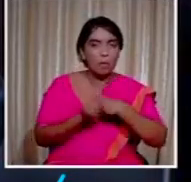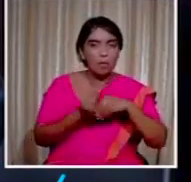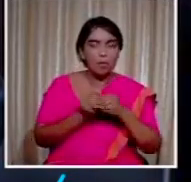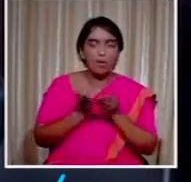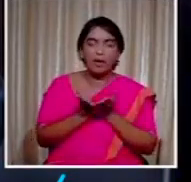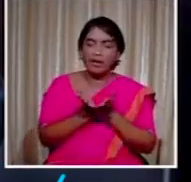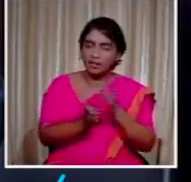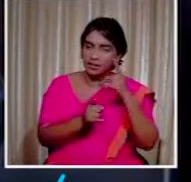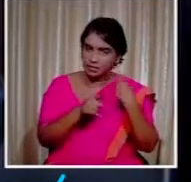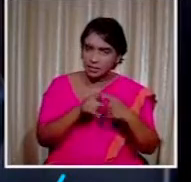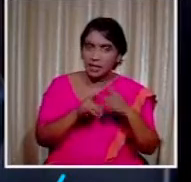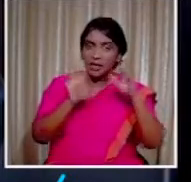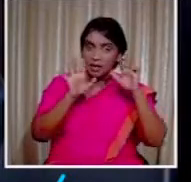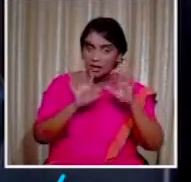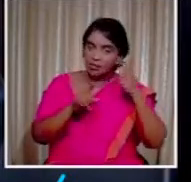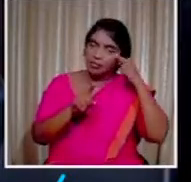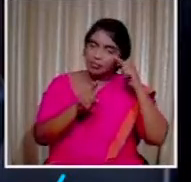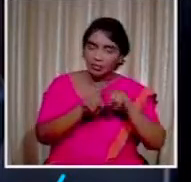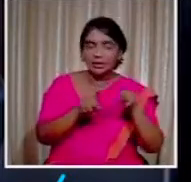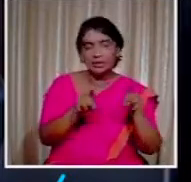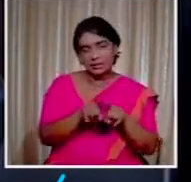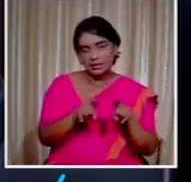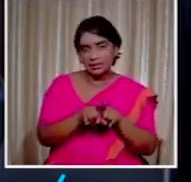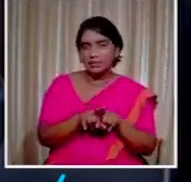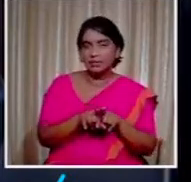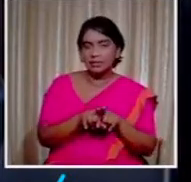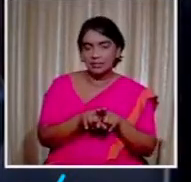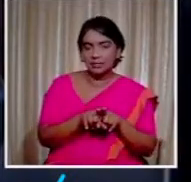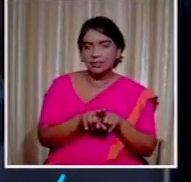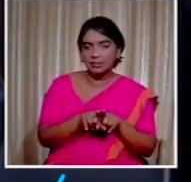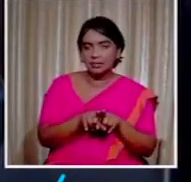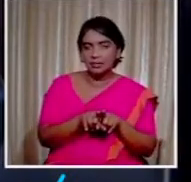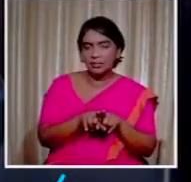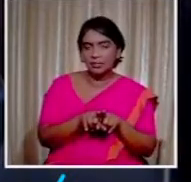එහෙමයි නමෙයිද නැව ගැන කතාවත් එහෙමයි. ඉතින් ඒක